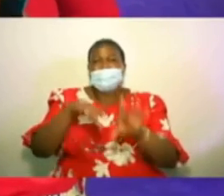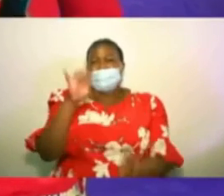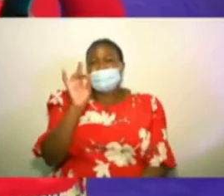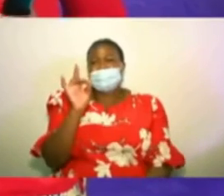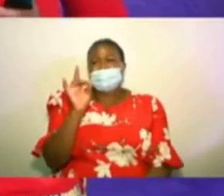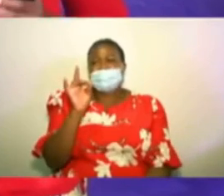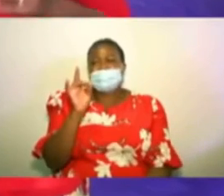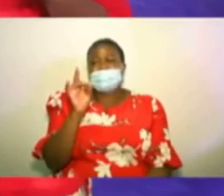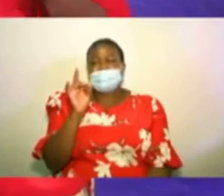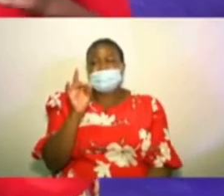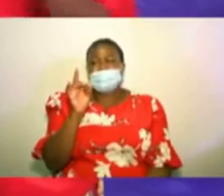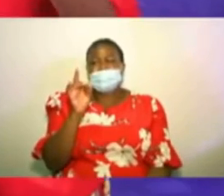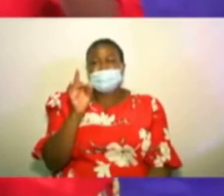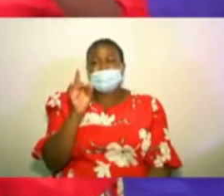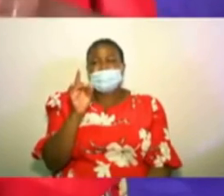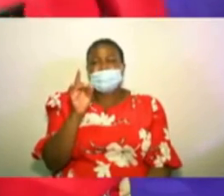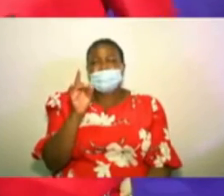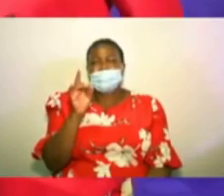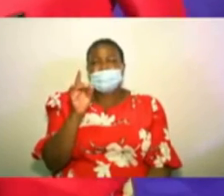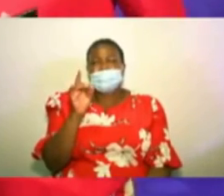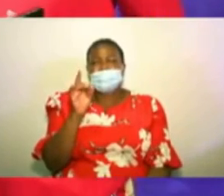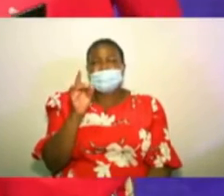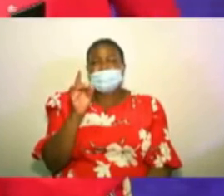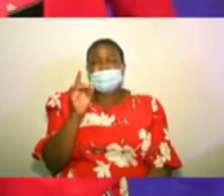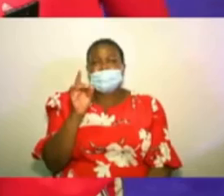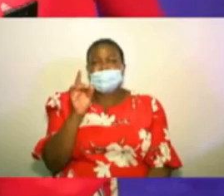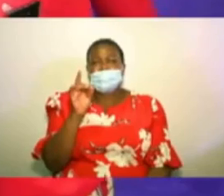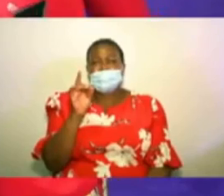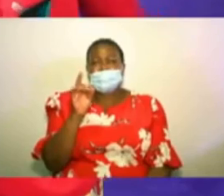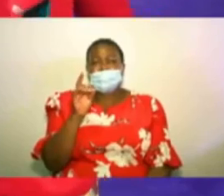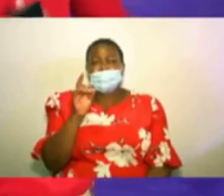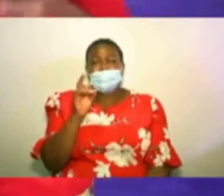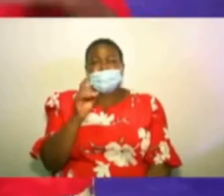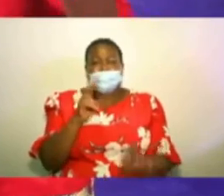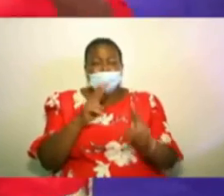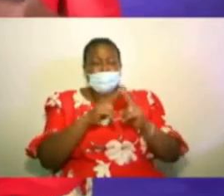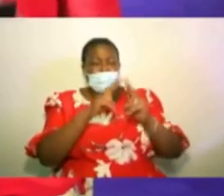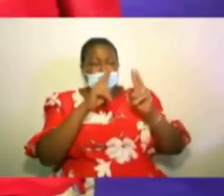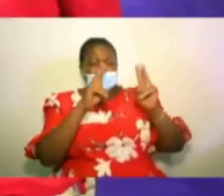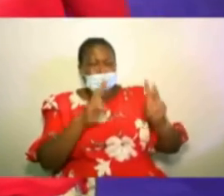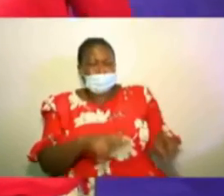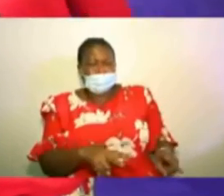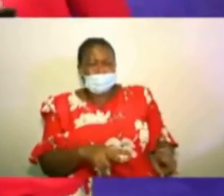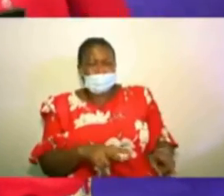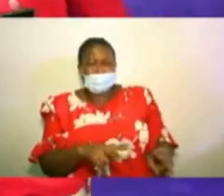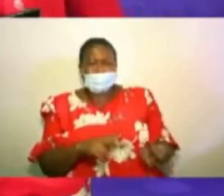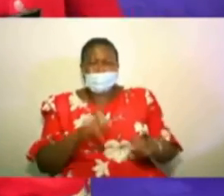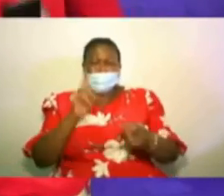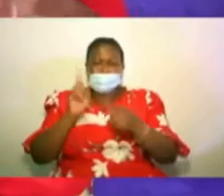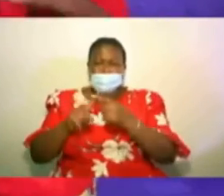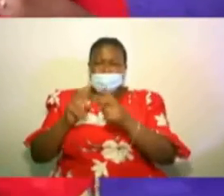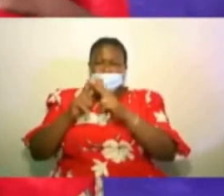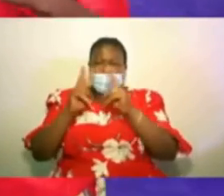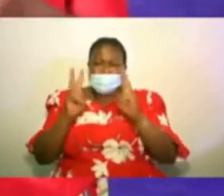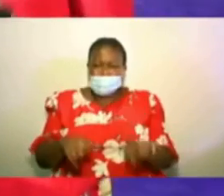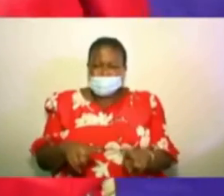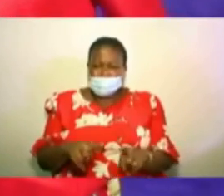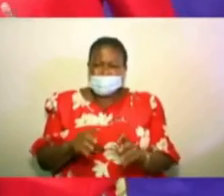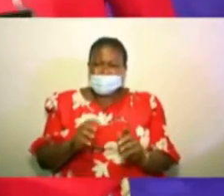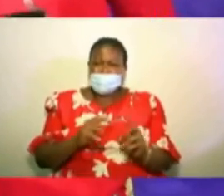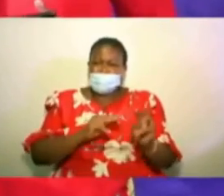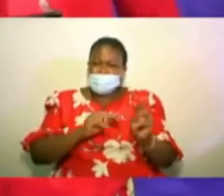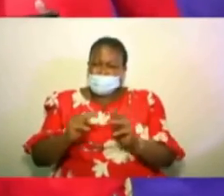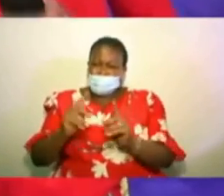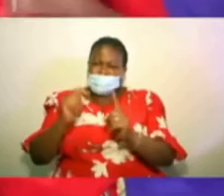avancé dans la puissance du Saint-Esprit. From village to village. De village en village. From town to town. De ville en ville.